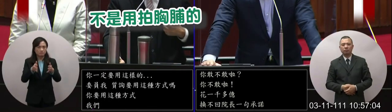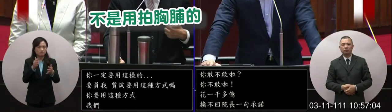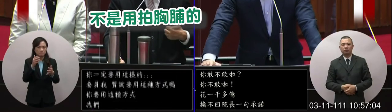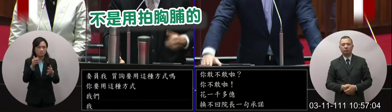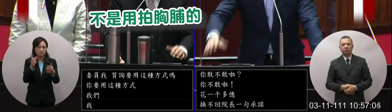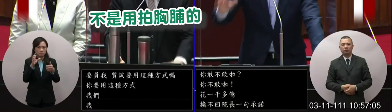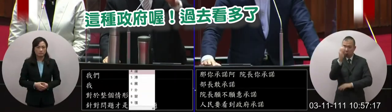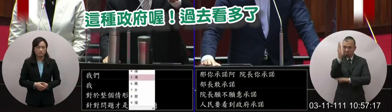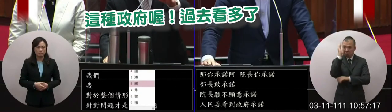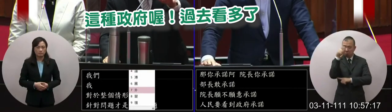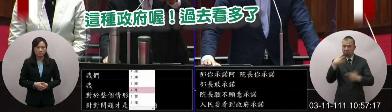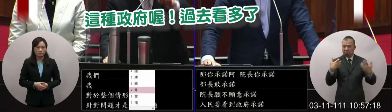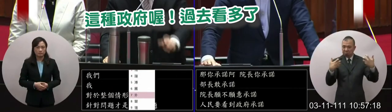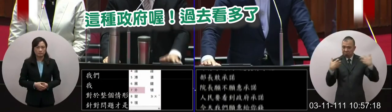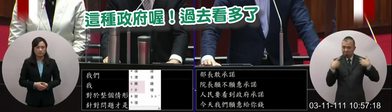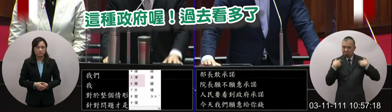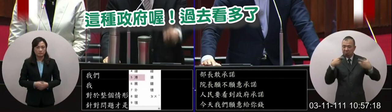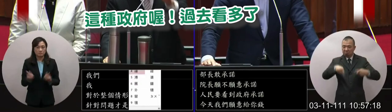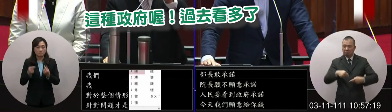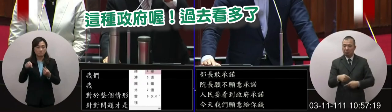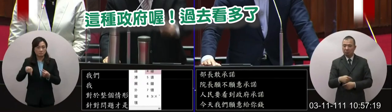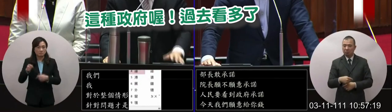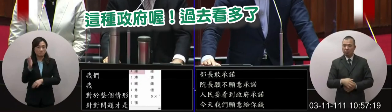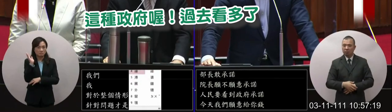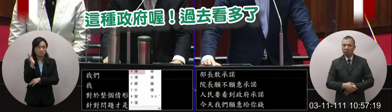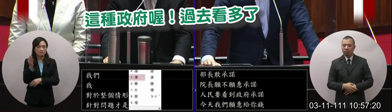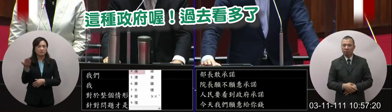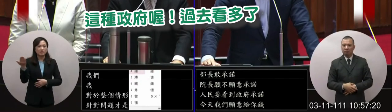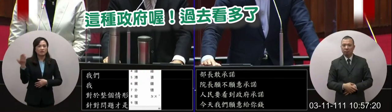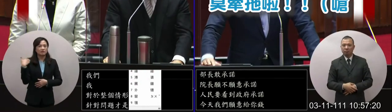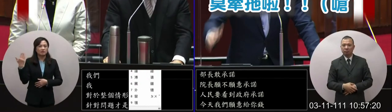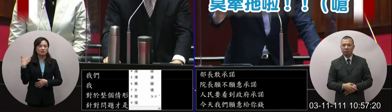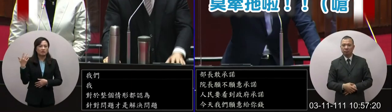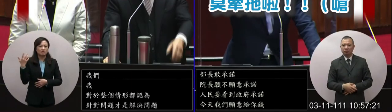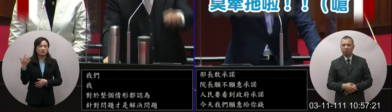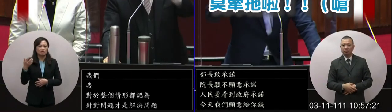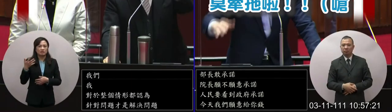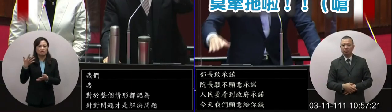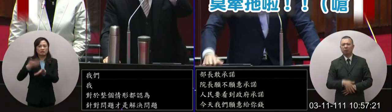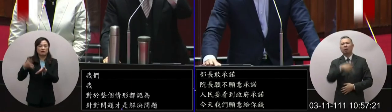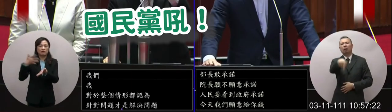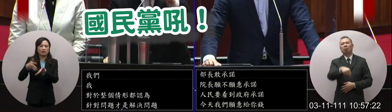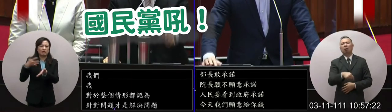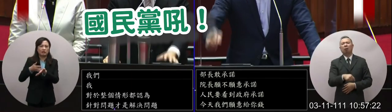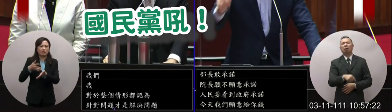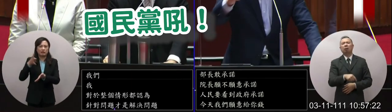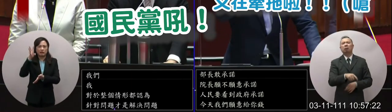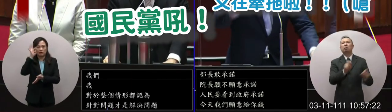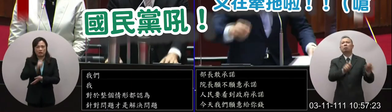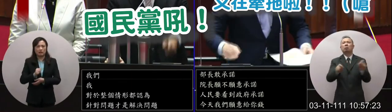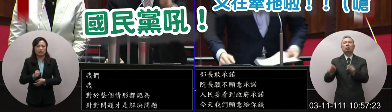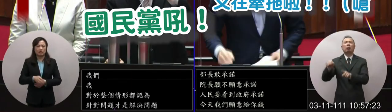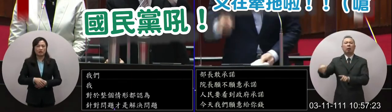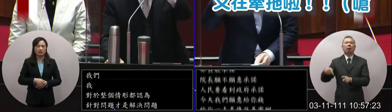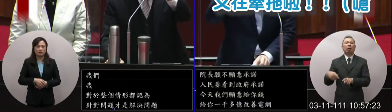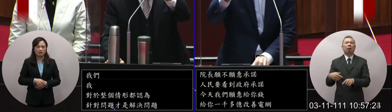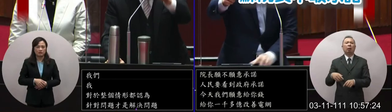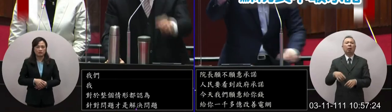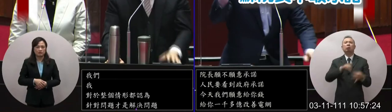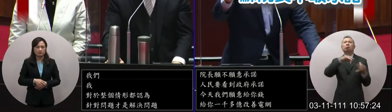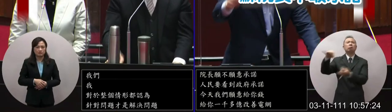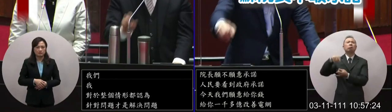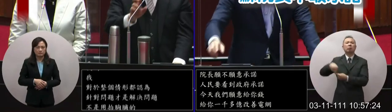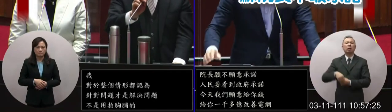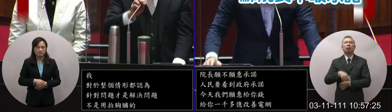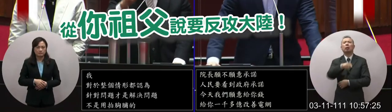是用拍胸脯的。这种政府啊，过去看多了。 卖砍拖啊！ 国民党 又在砍拖。从你